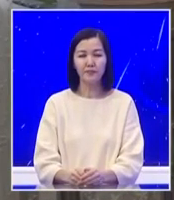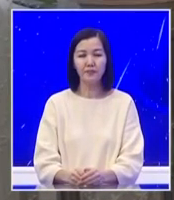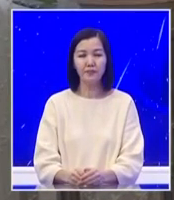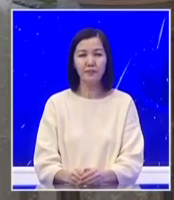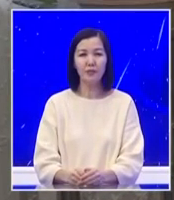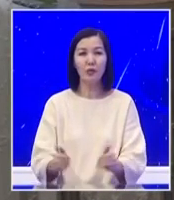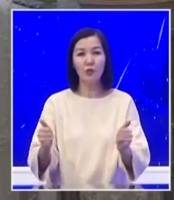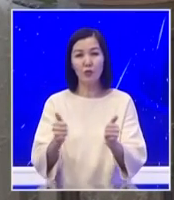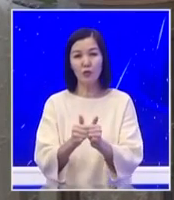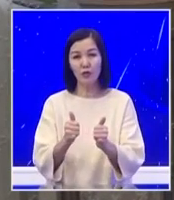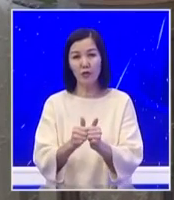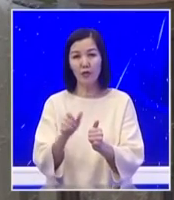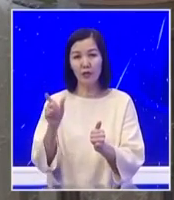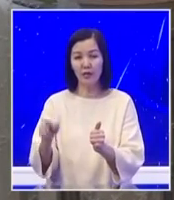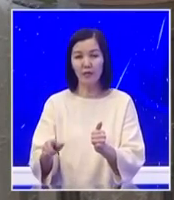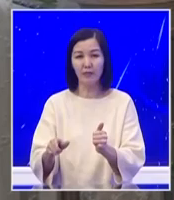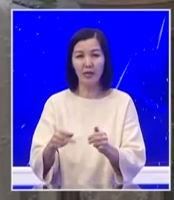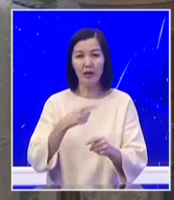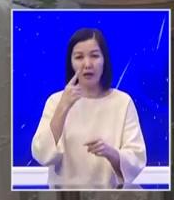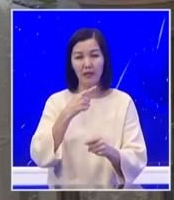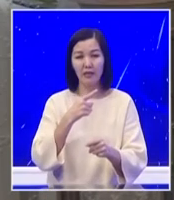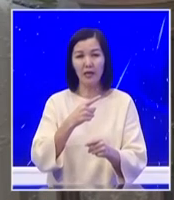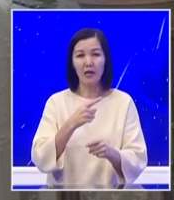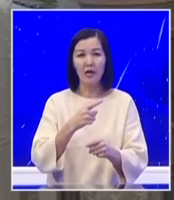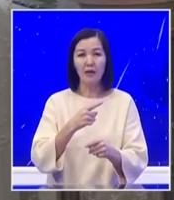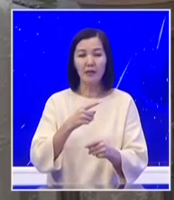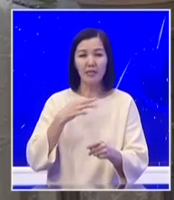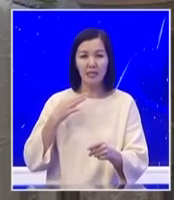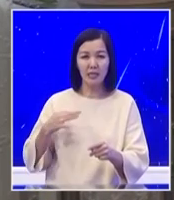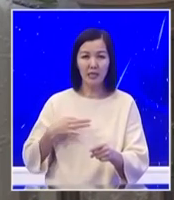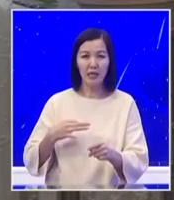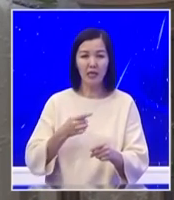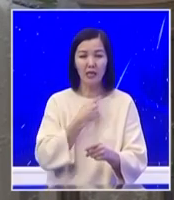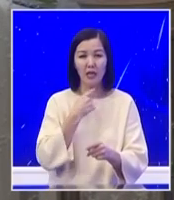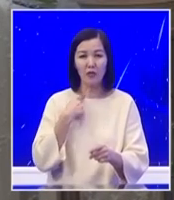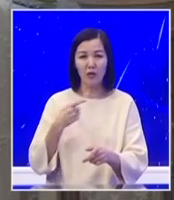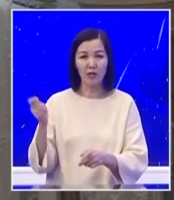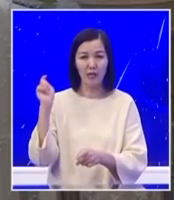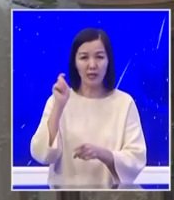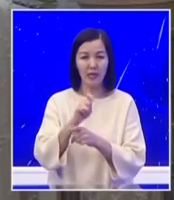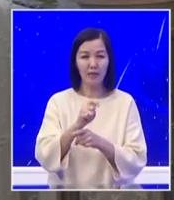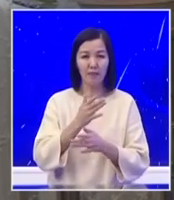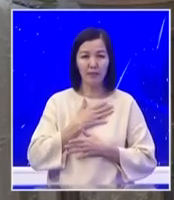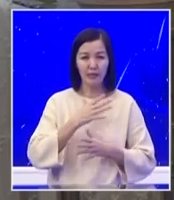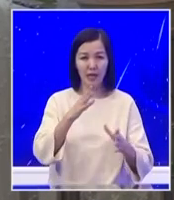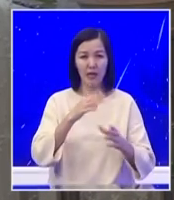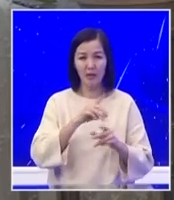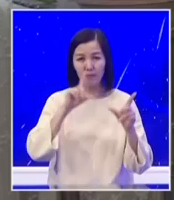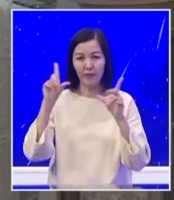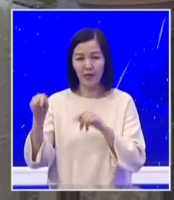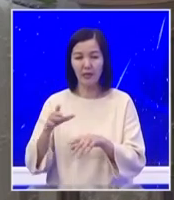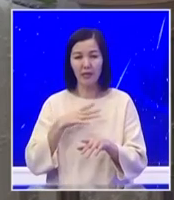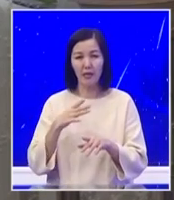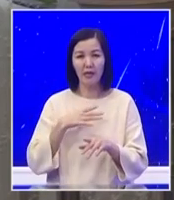почему? Көршіміз ескертті, содан балаларымыз Талдықорғаннан келіп алып кетті. Солай аман қалдық. Қатты қорықтық. Бұл кезең